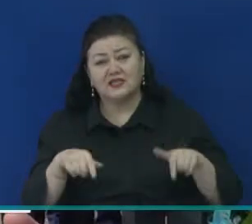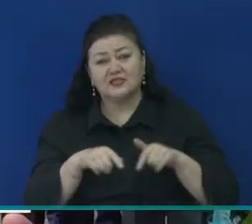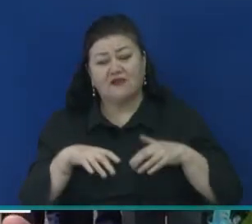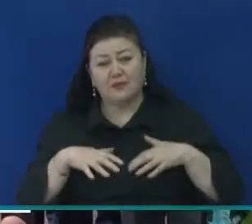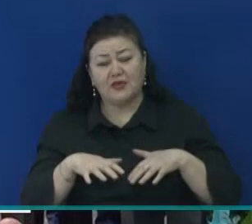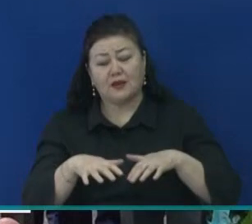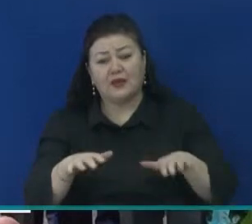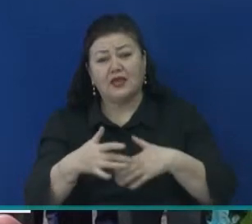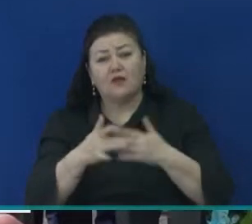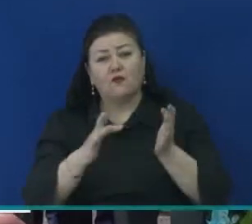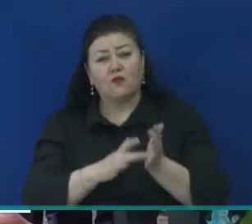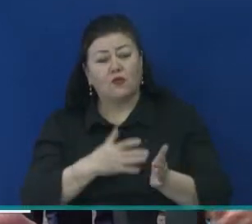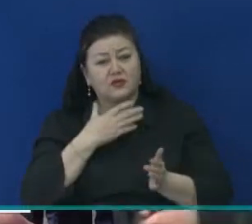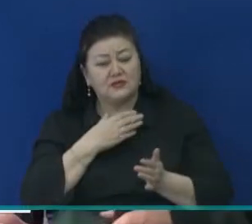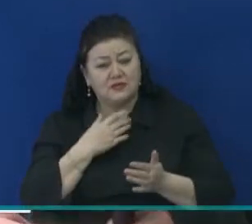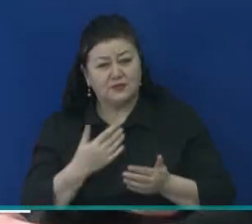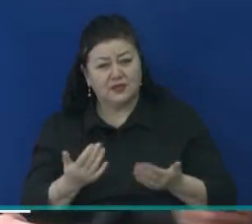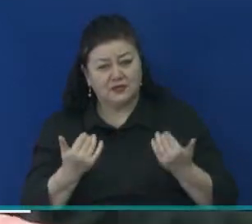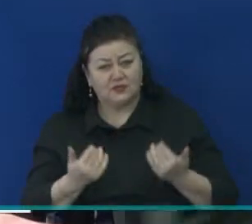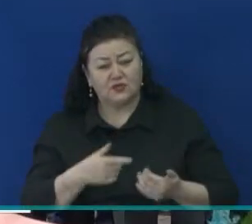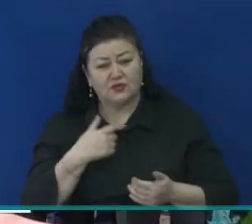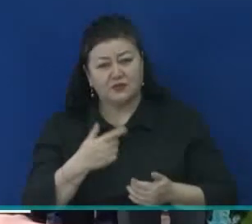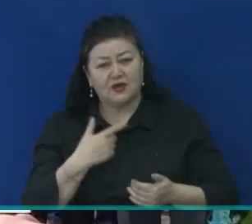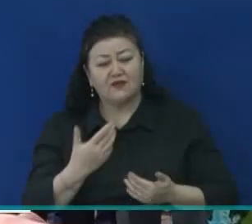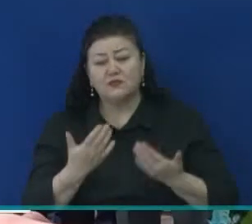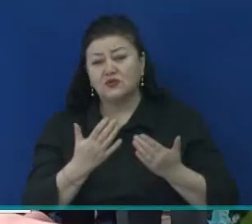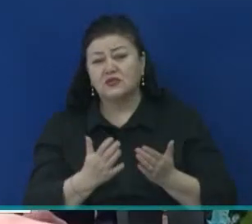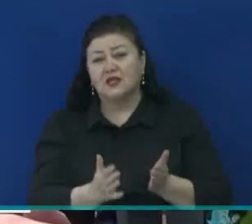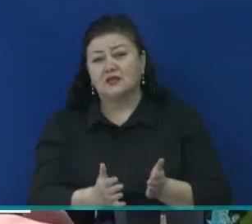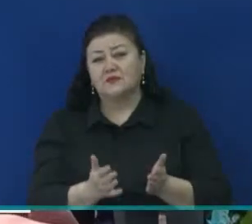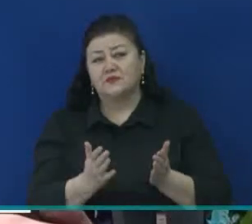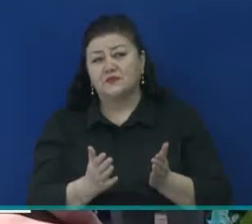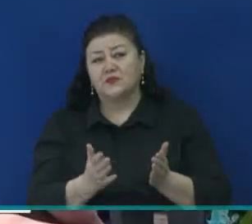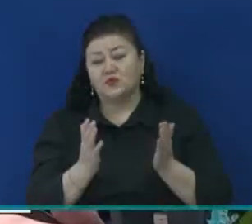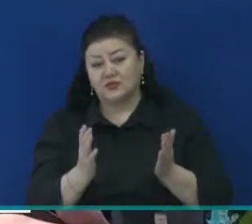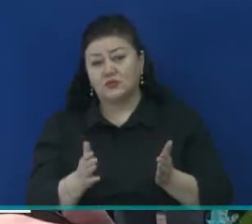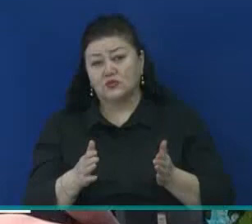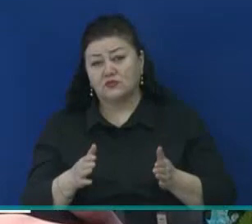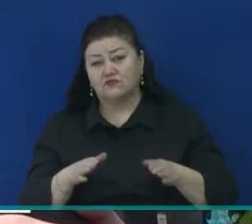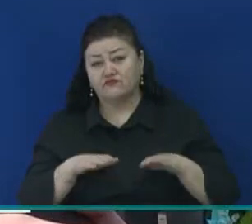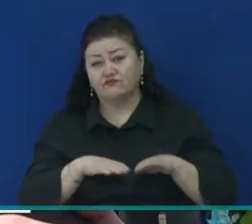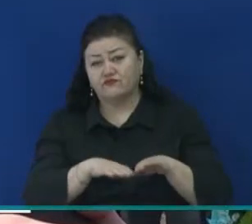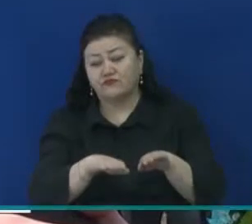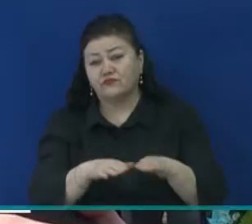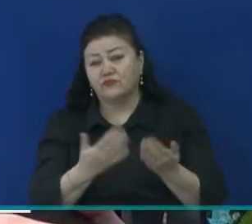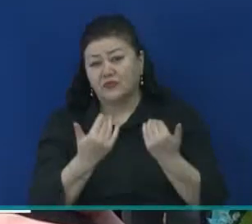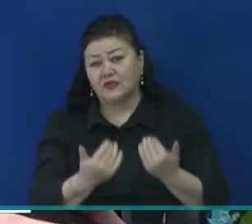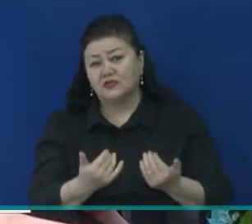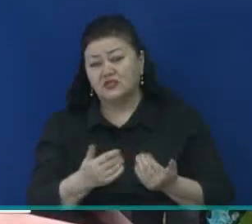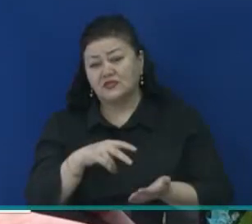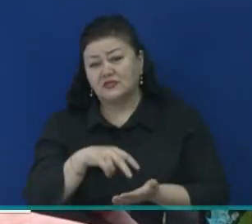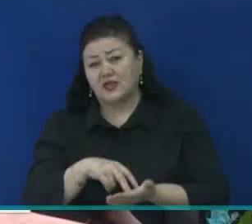Ол енді мына айтып отырмын, біздің мына қатарда тұрған өзіміздің қазір қарулас жолдастарымыз қасық қаны қалғанша осы